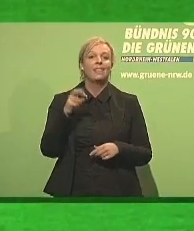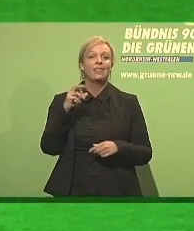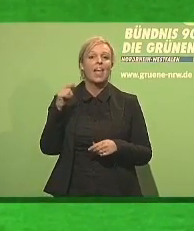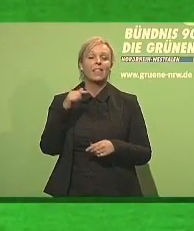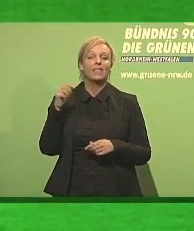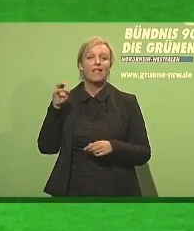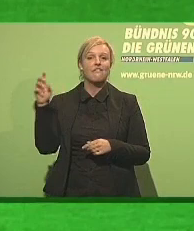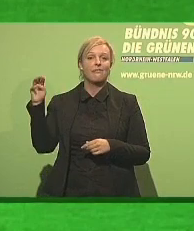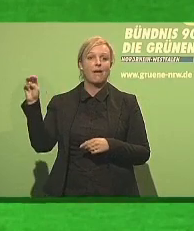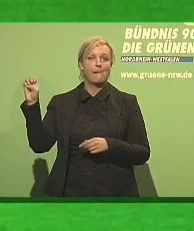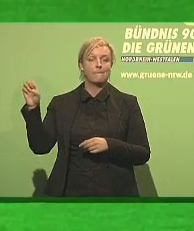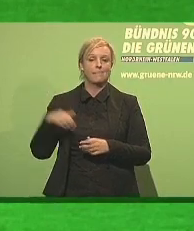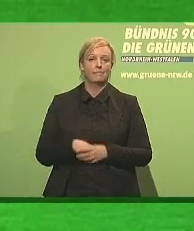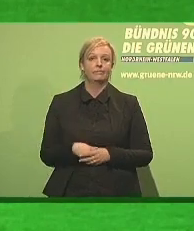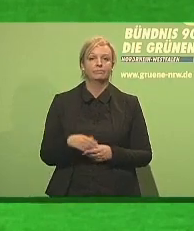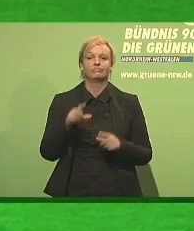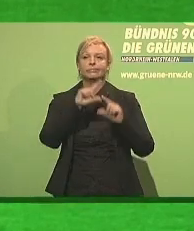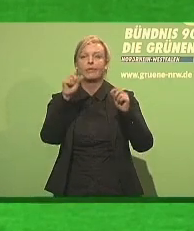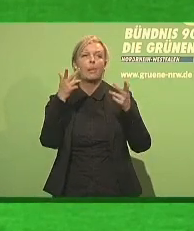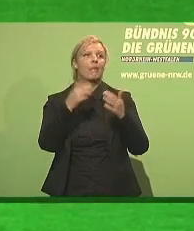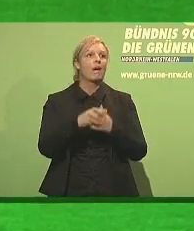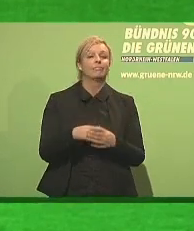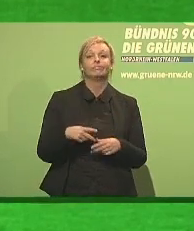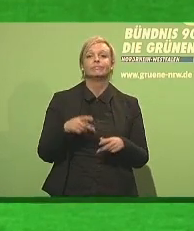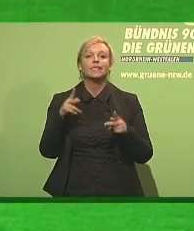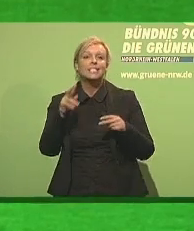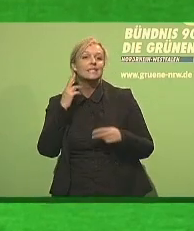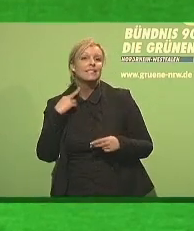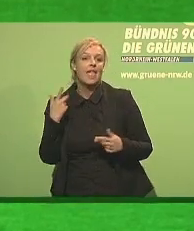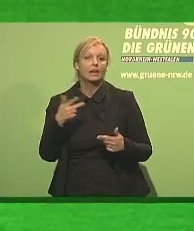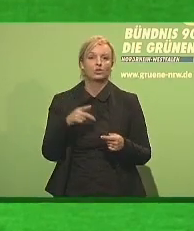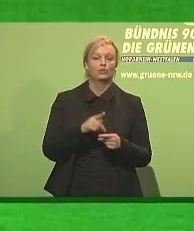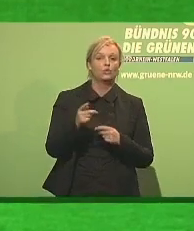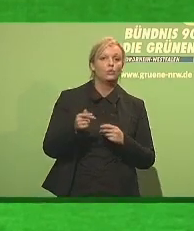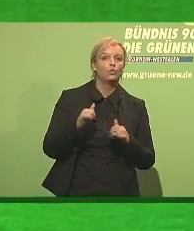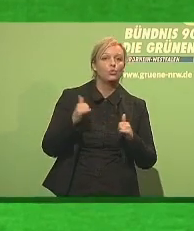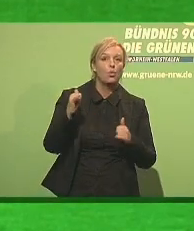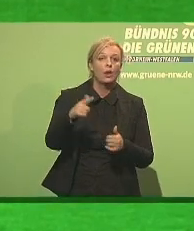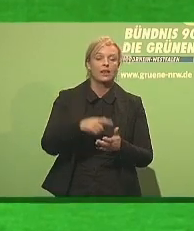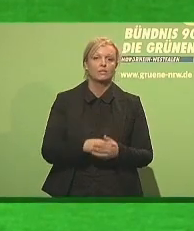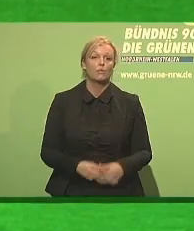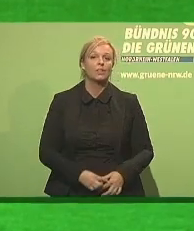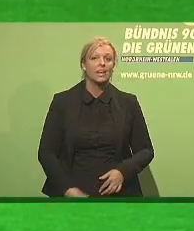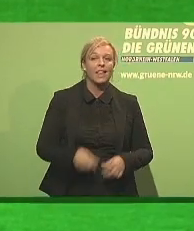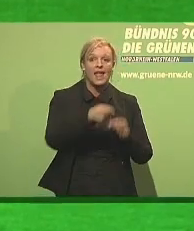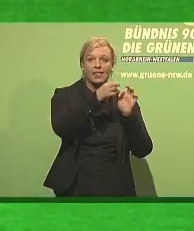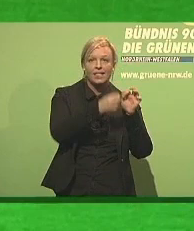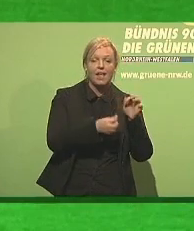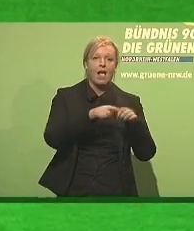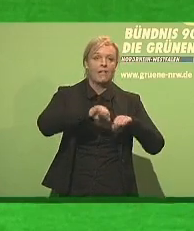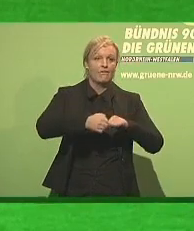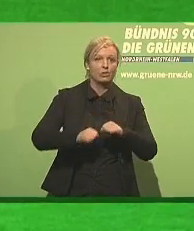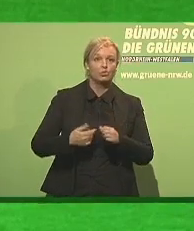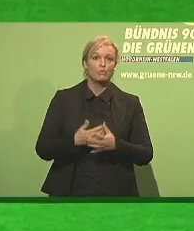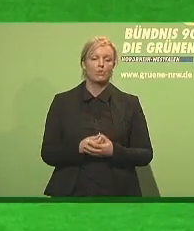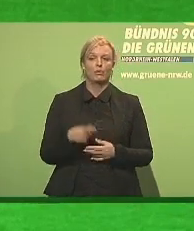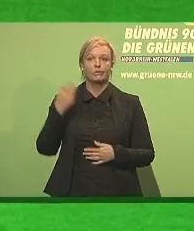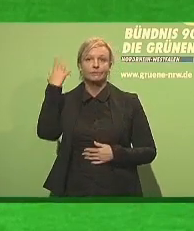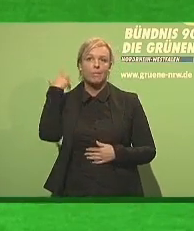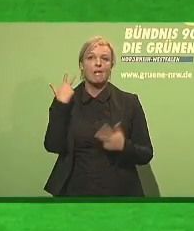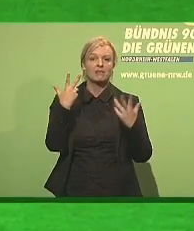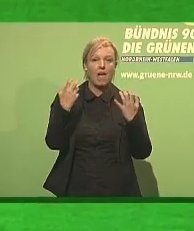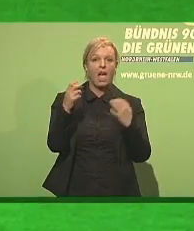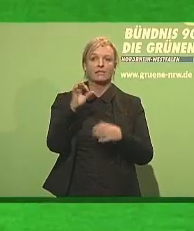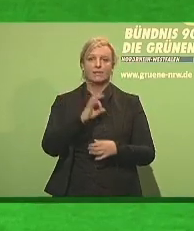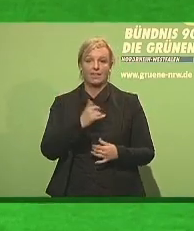Themen wie Sextourismus, Heiratshandel, Ehrenmorde, Genitalverstümmelung waren in den 80er Jahren